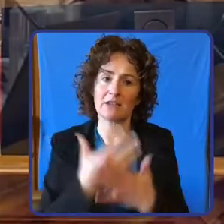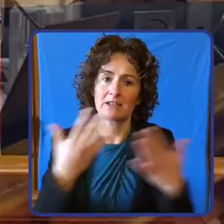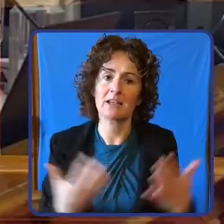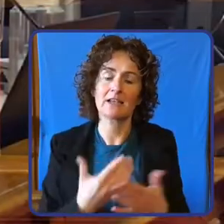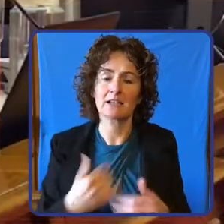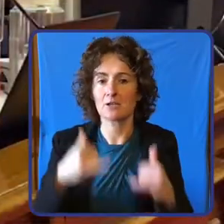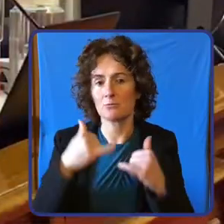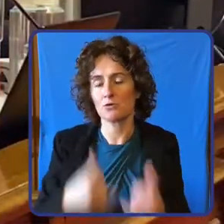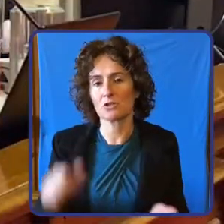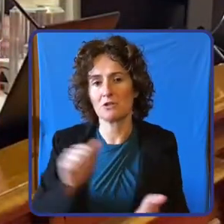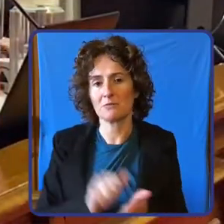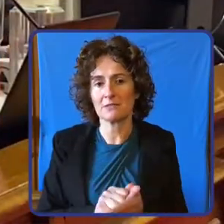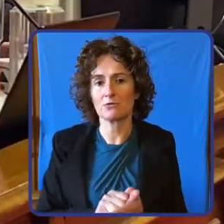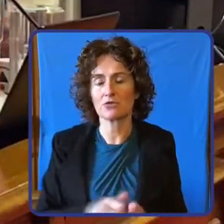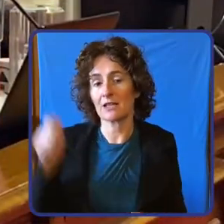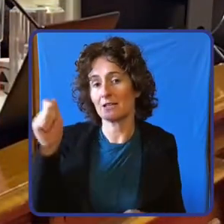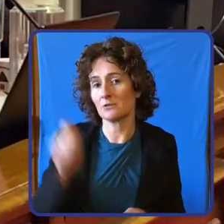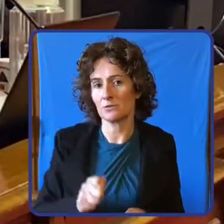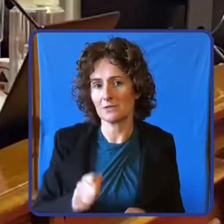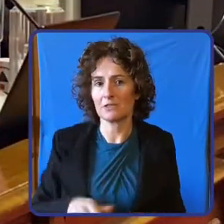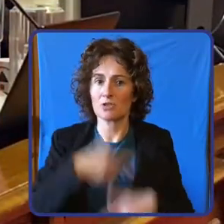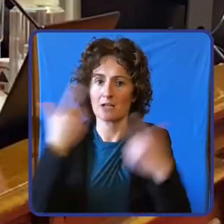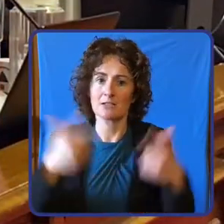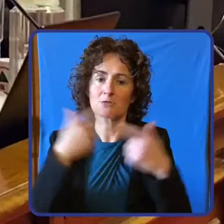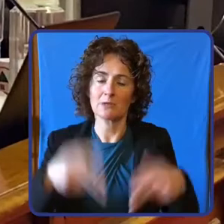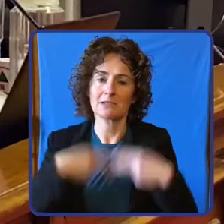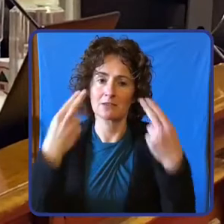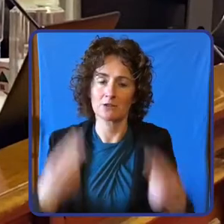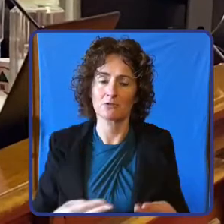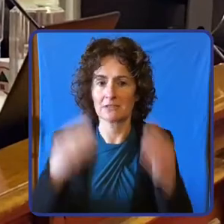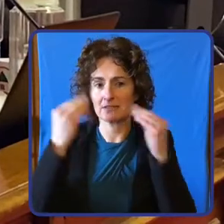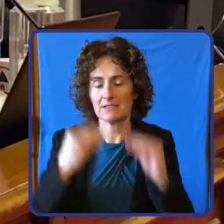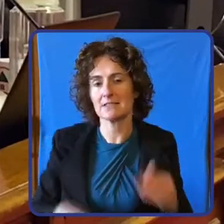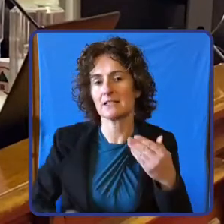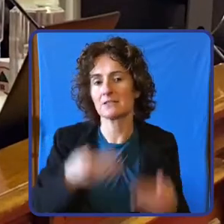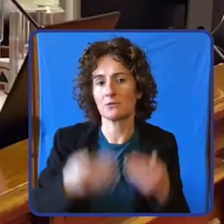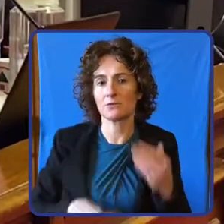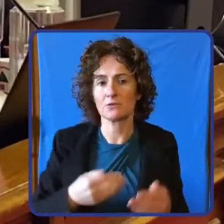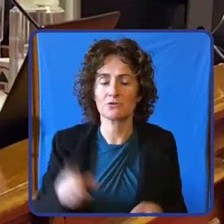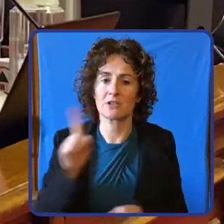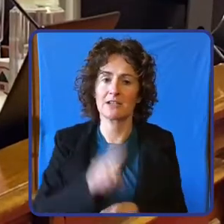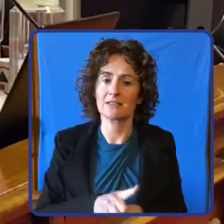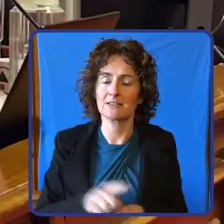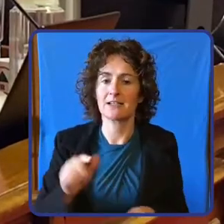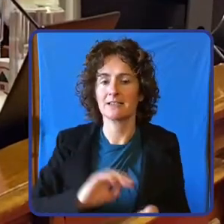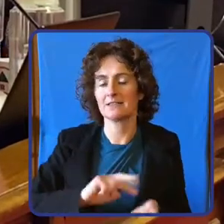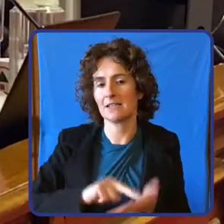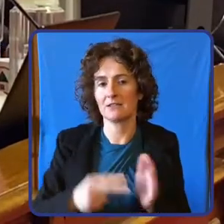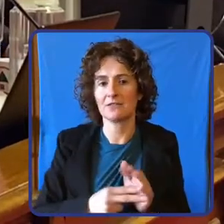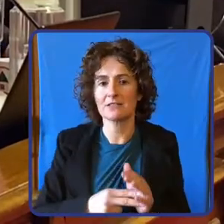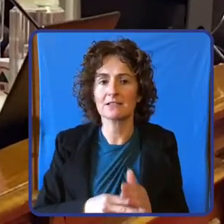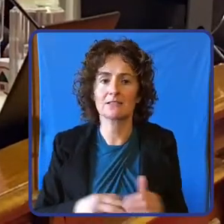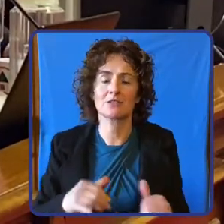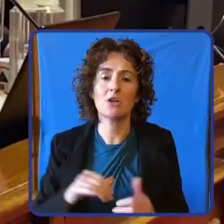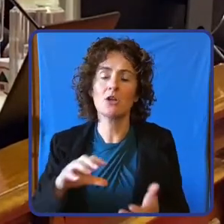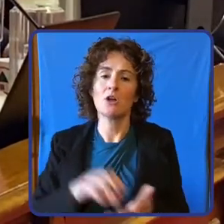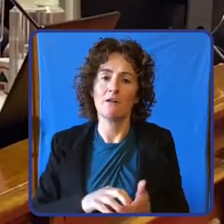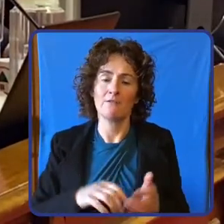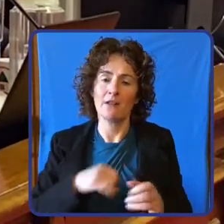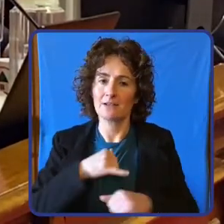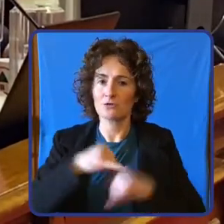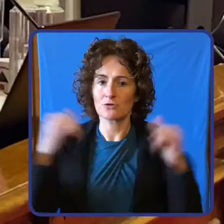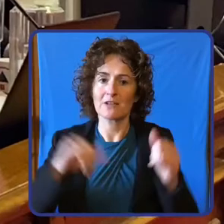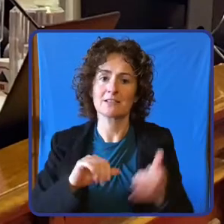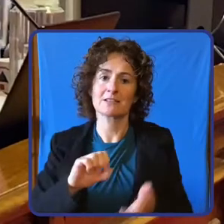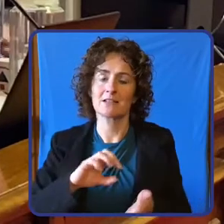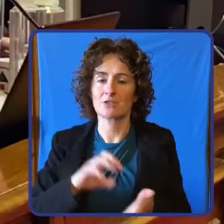bizottságok döntését. Tisztelt polgármester úr, tisztelt közgyűlés! A rendelettervezetet a pénzügyi, gazdasági, városfejlesztési és